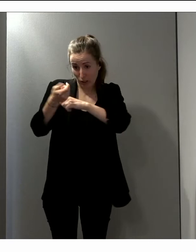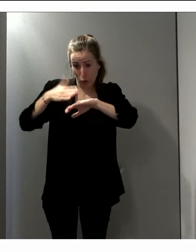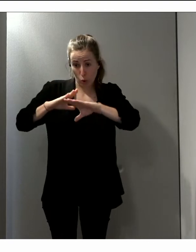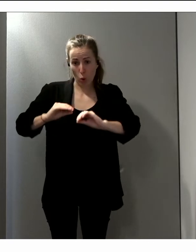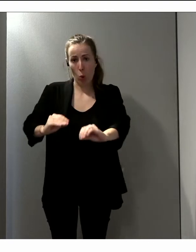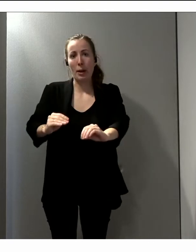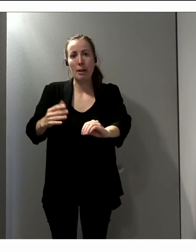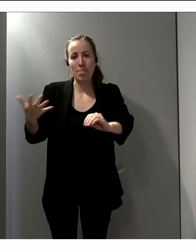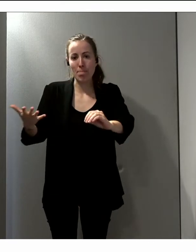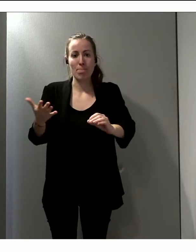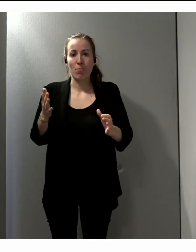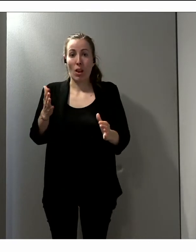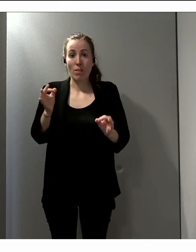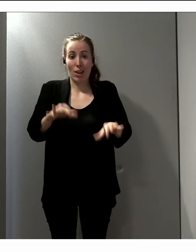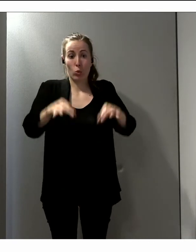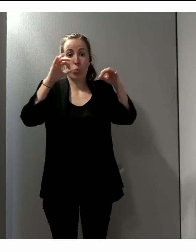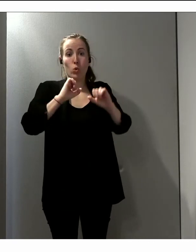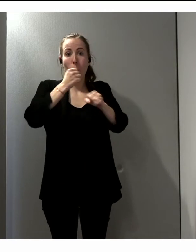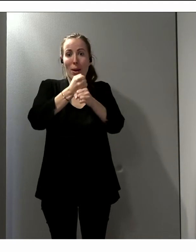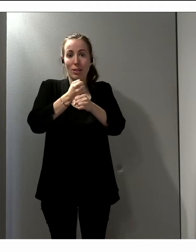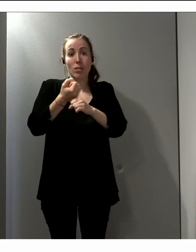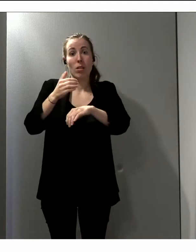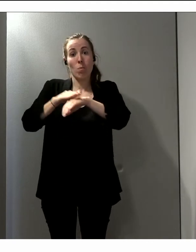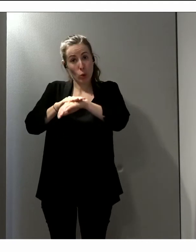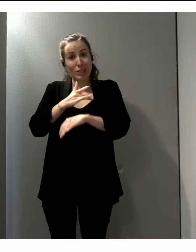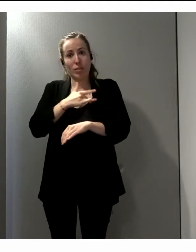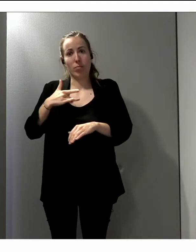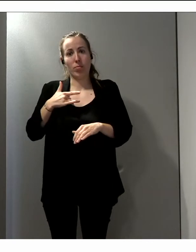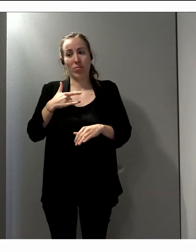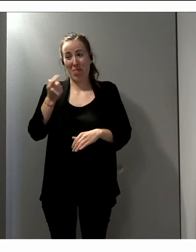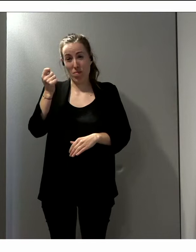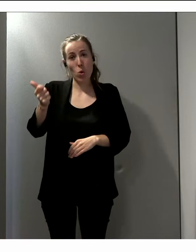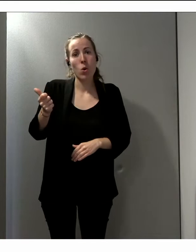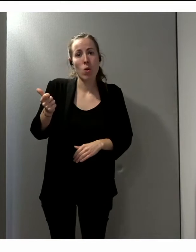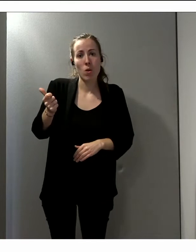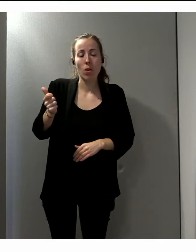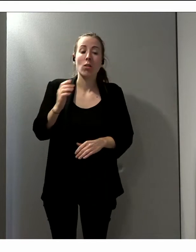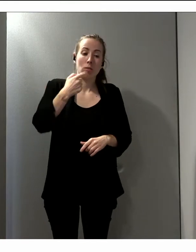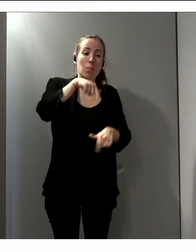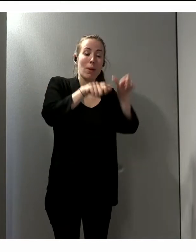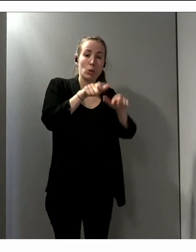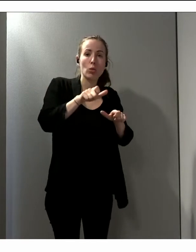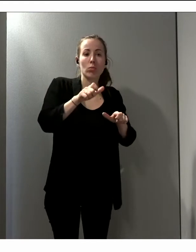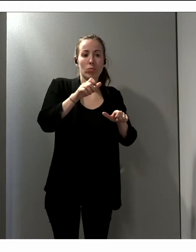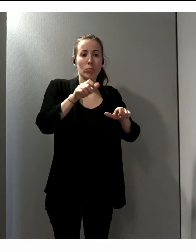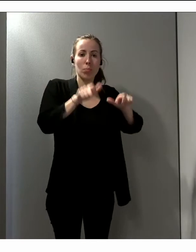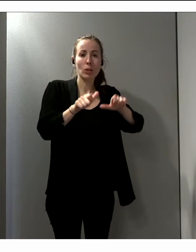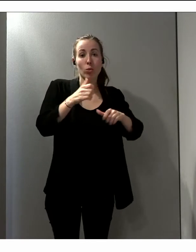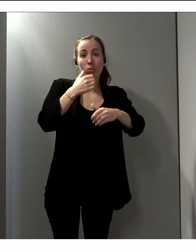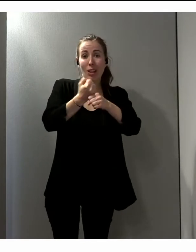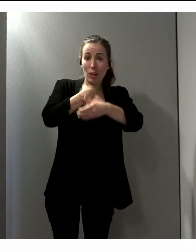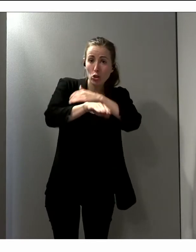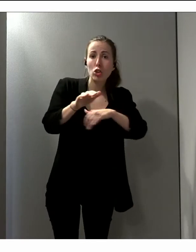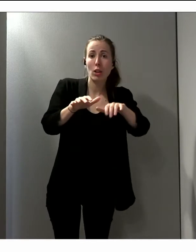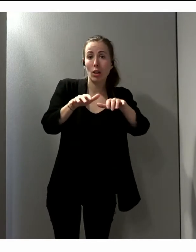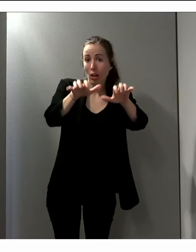escomptés et qu'il n'y a pas davantage de suspension de peine pour raison médicale qui sont prononcées. Nous travaillons à la formation des personnels pénitentiaires avec l'Union nationale des familles et amis